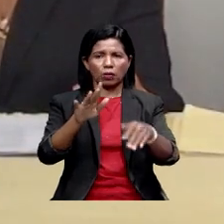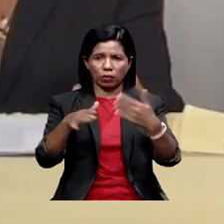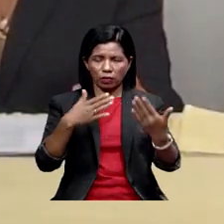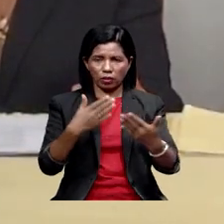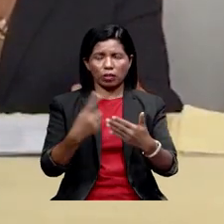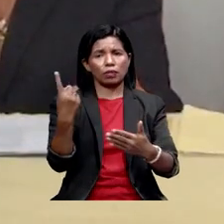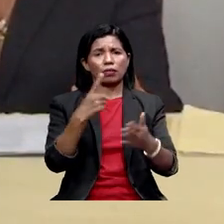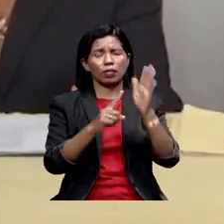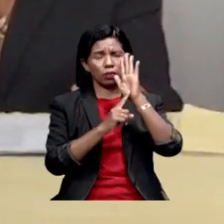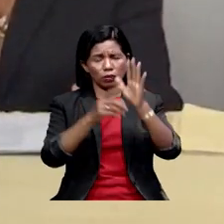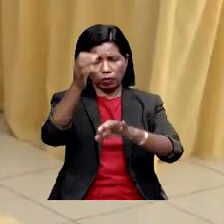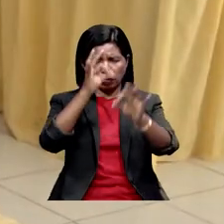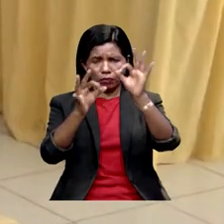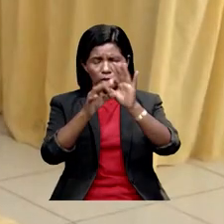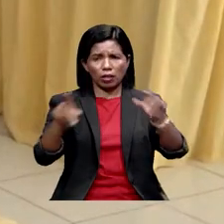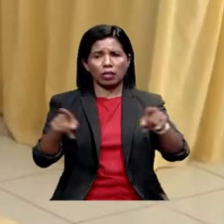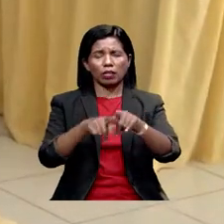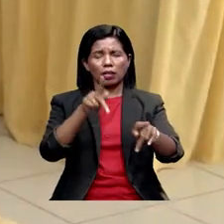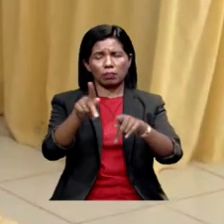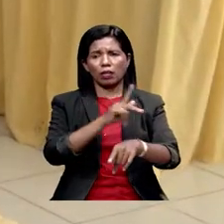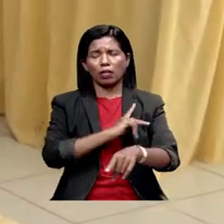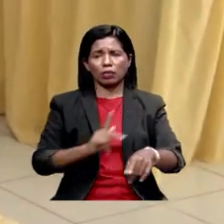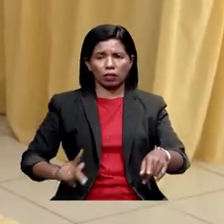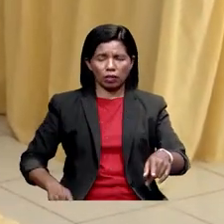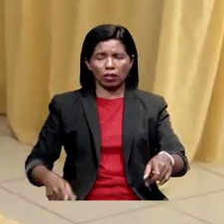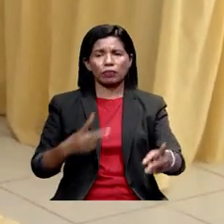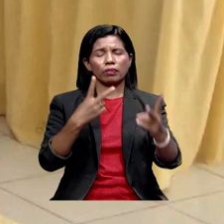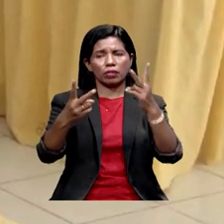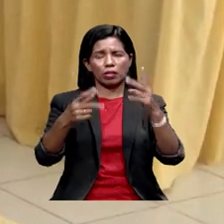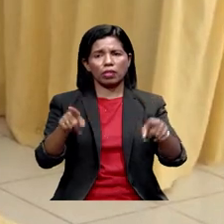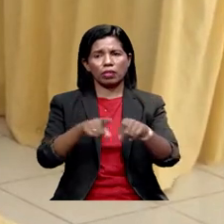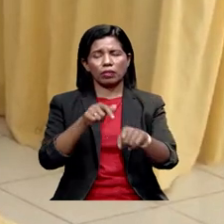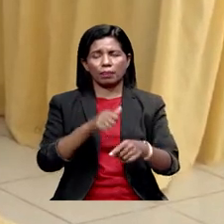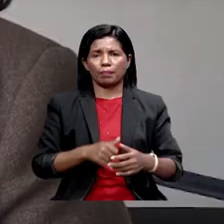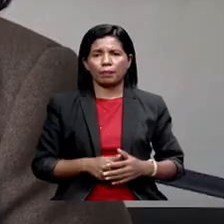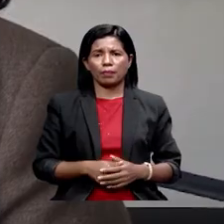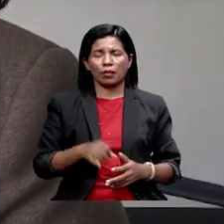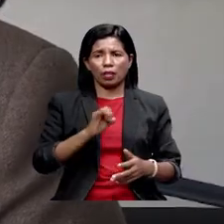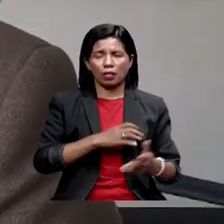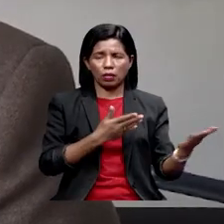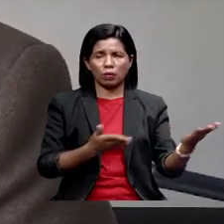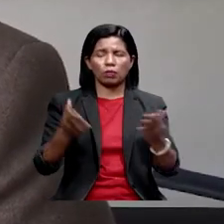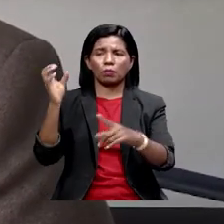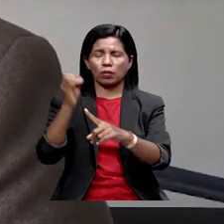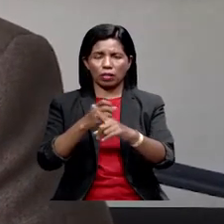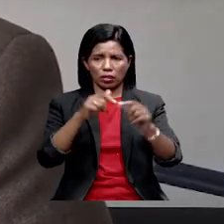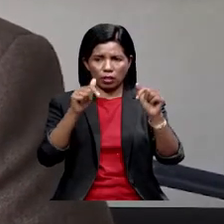na fating hatulu fiar hane sansarani katoliku durante papanya visita. Hau hakara plori oportunidade dane